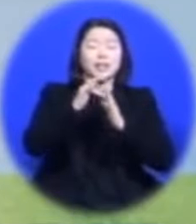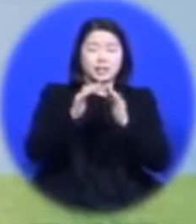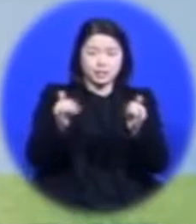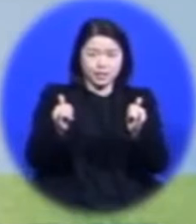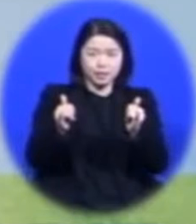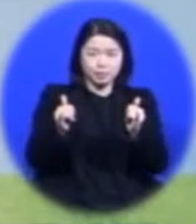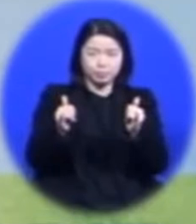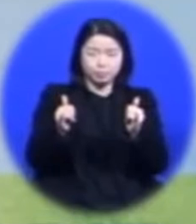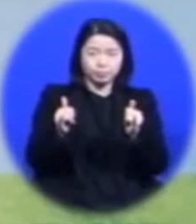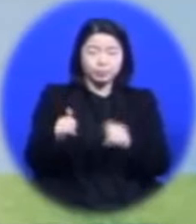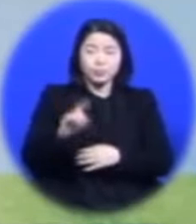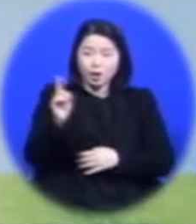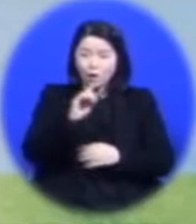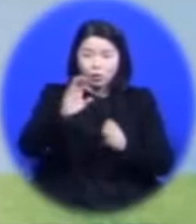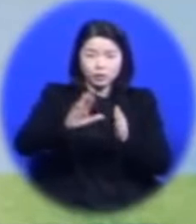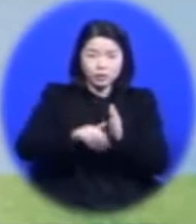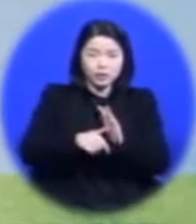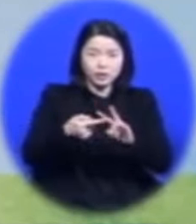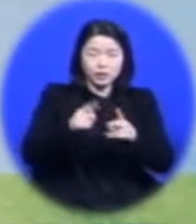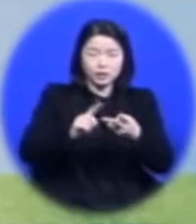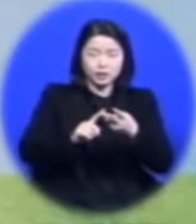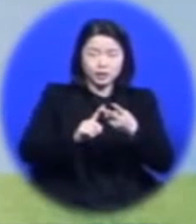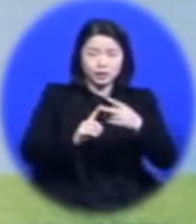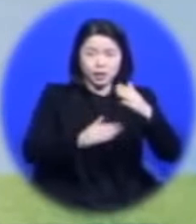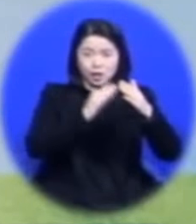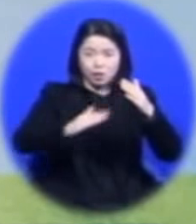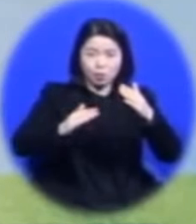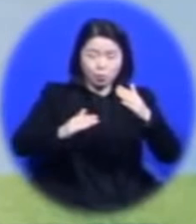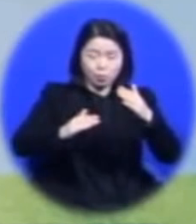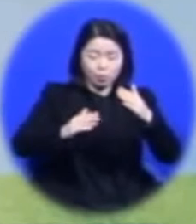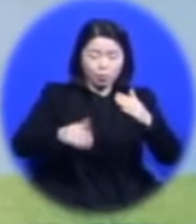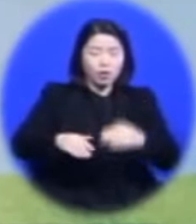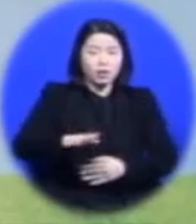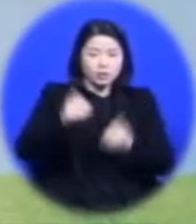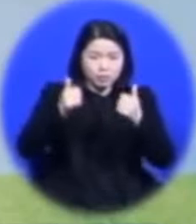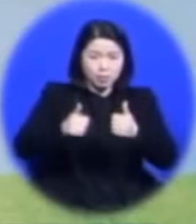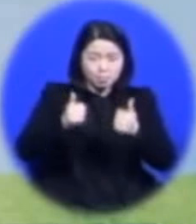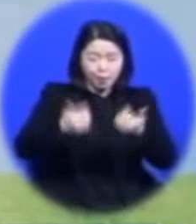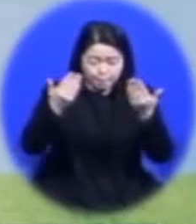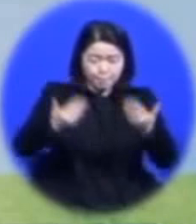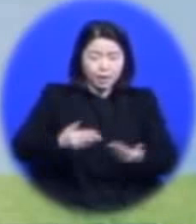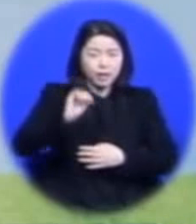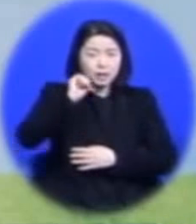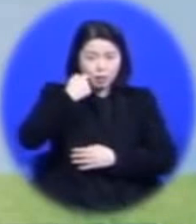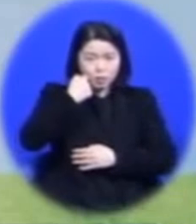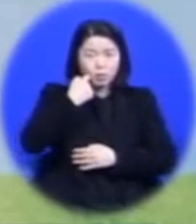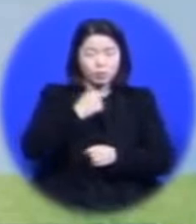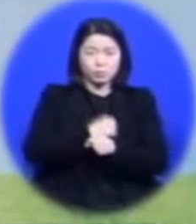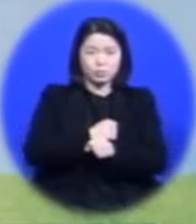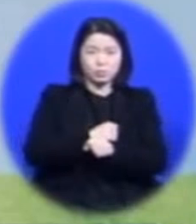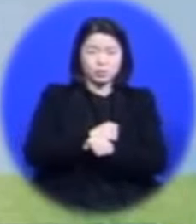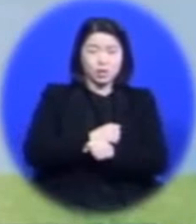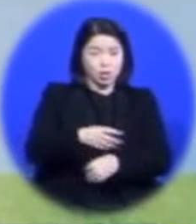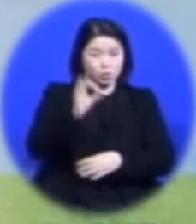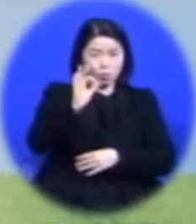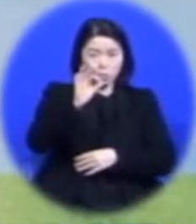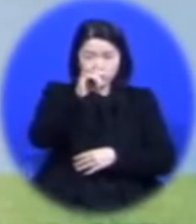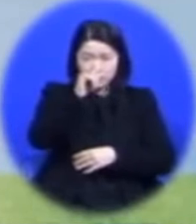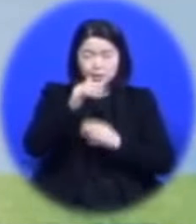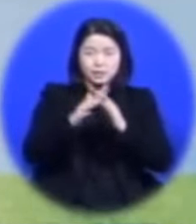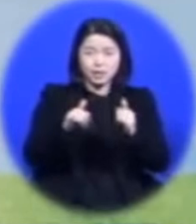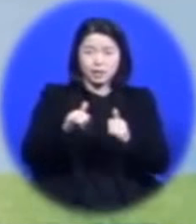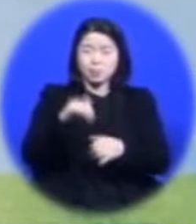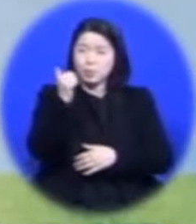가난한 사람들은 어느 시대나 공정한 재판을 받기가 어렵습니다 돈이 있는 사람들은